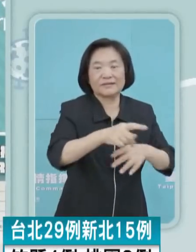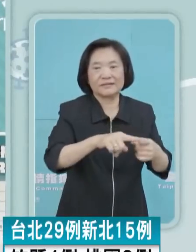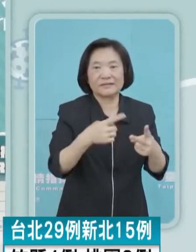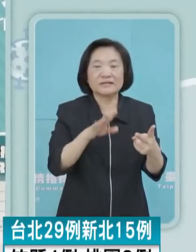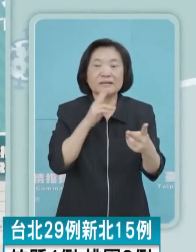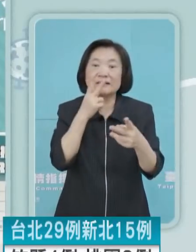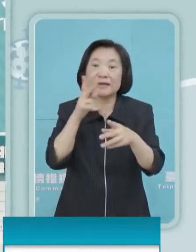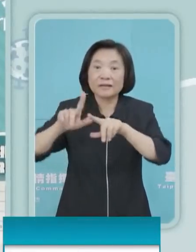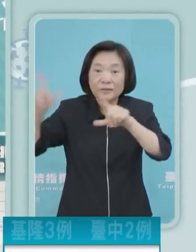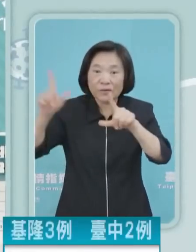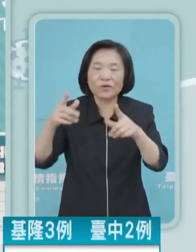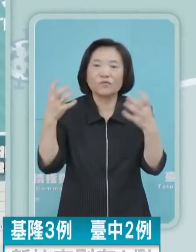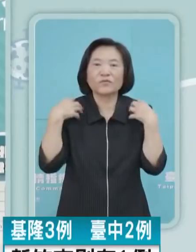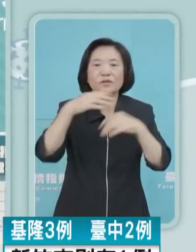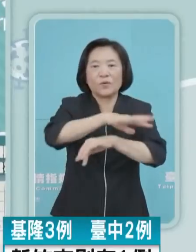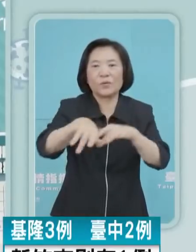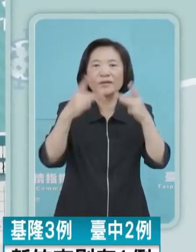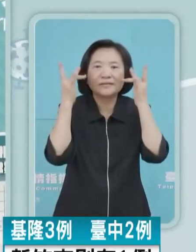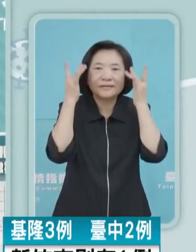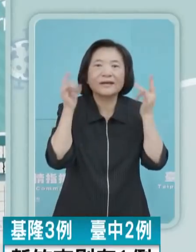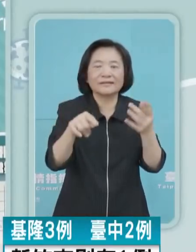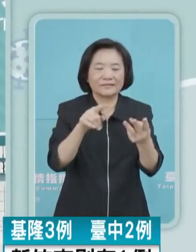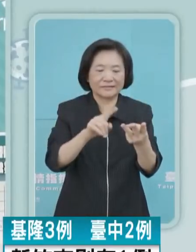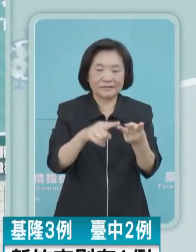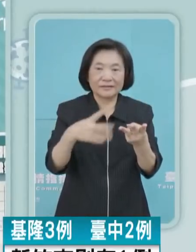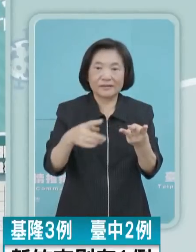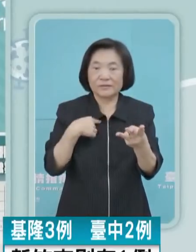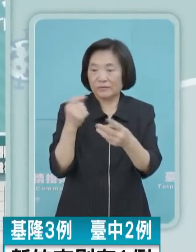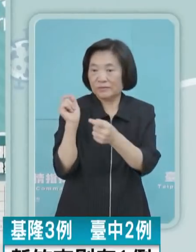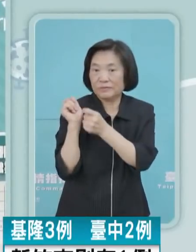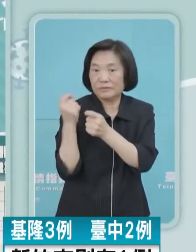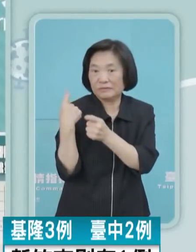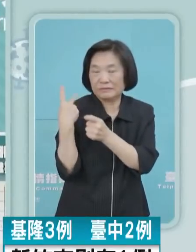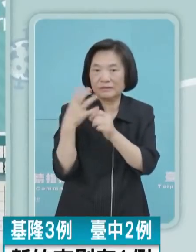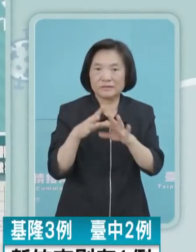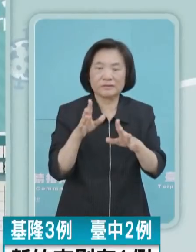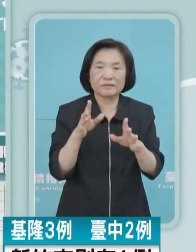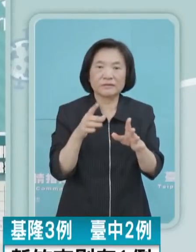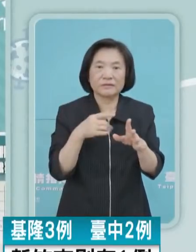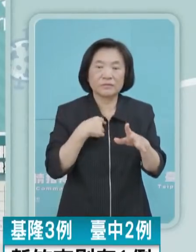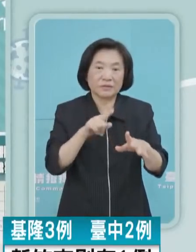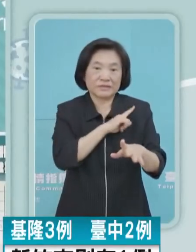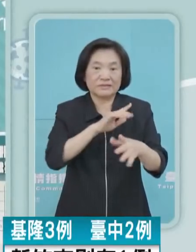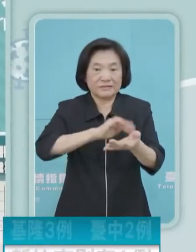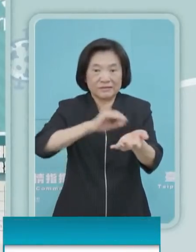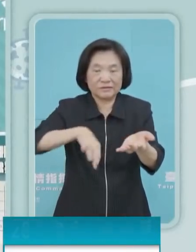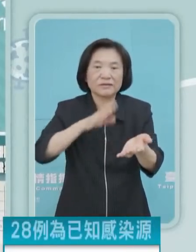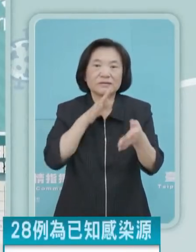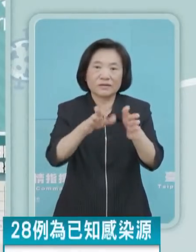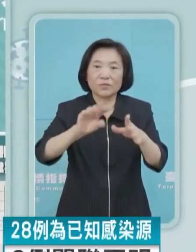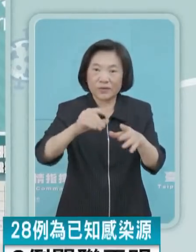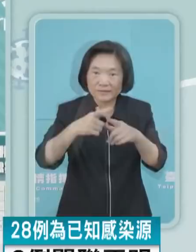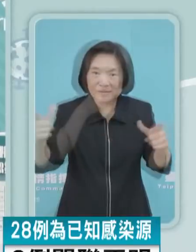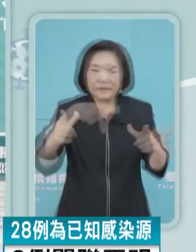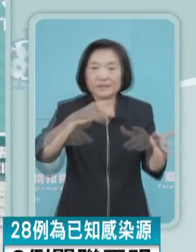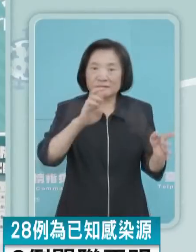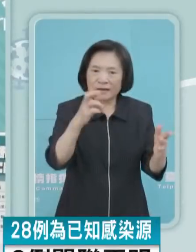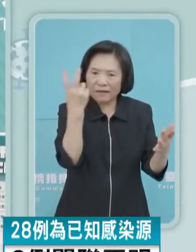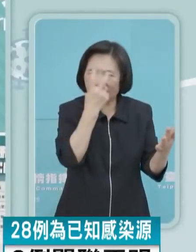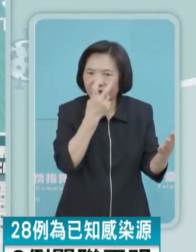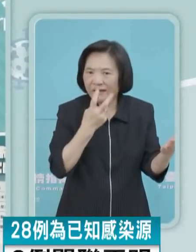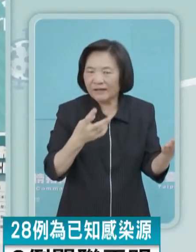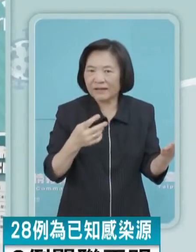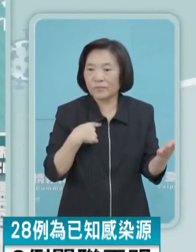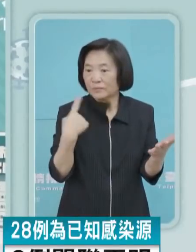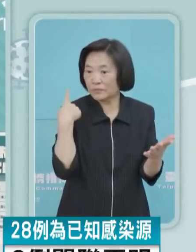是请亚东医院来帮忙，那我们自己联合医院就负责这个万大市场跟万大国小其